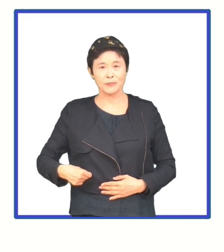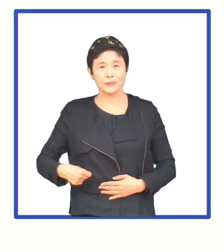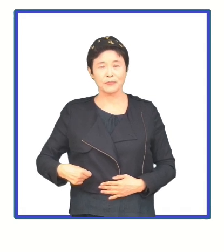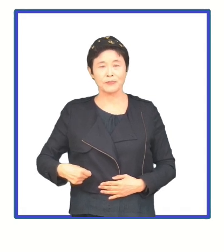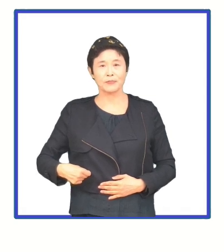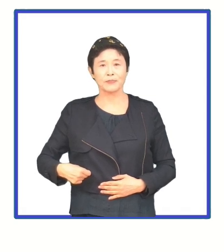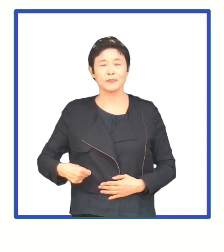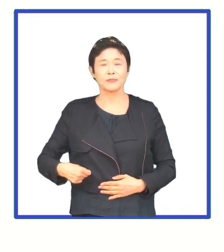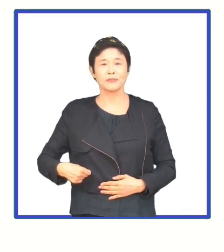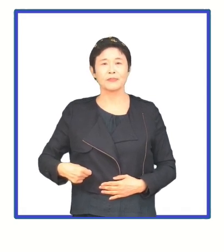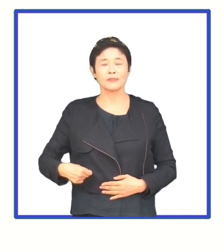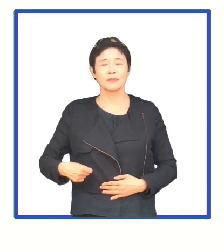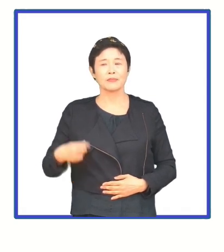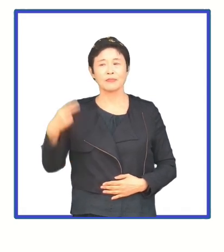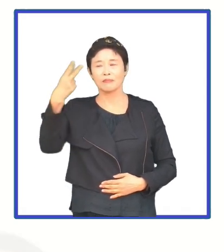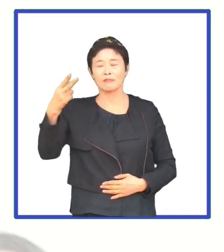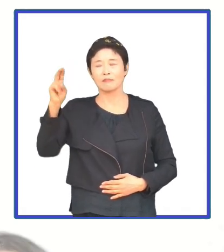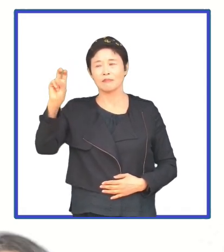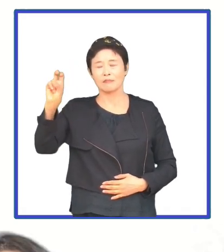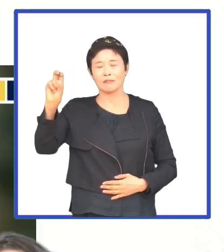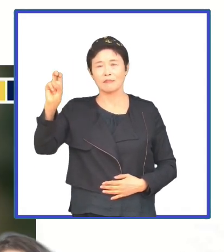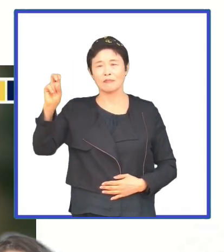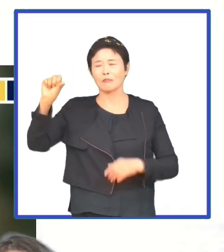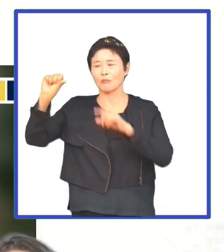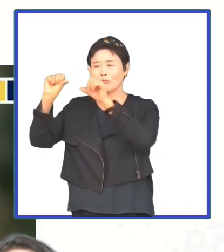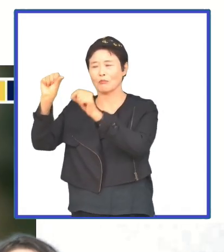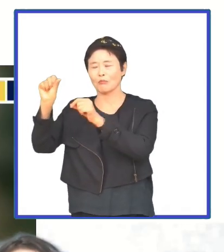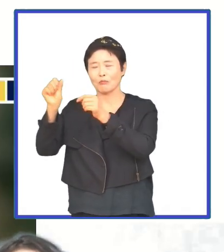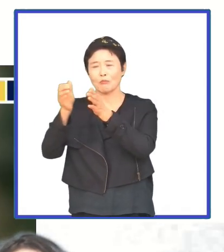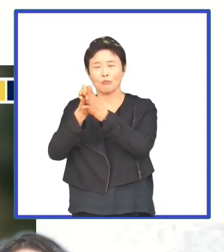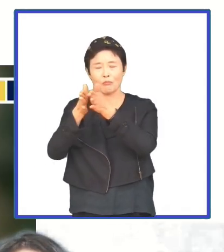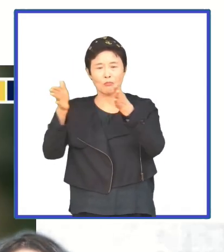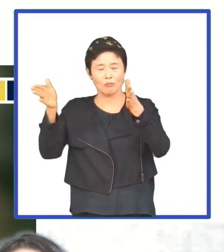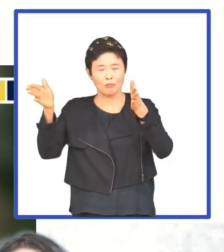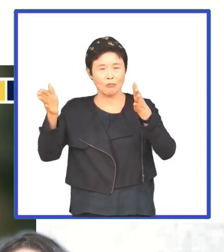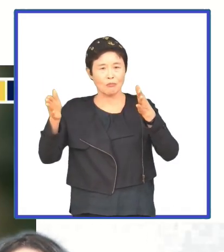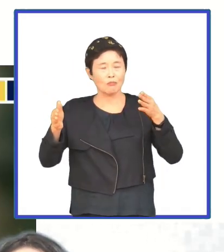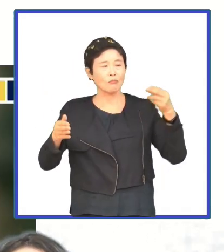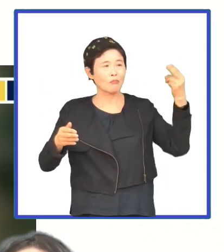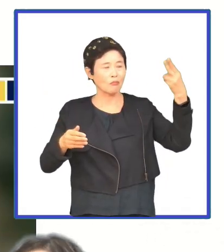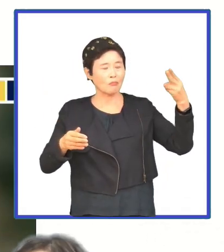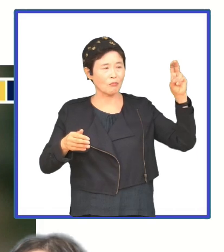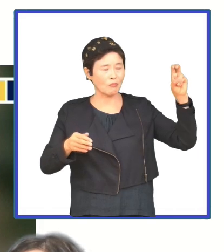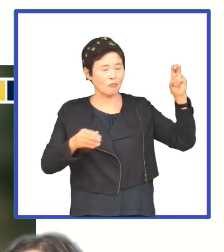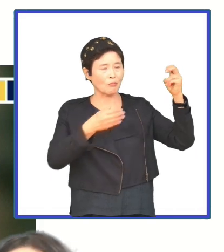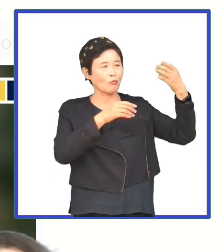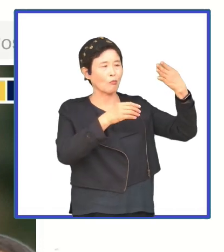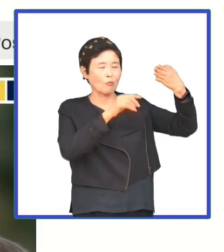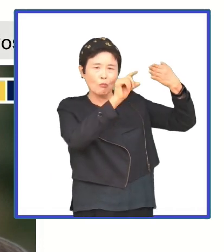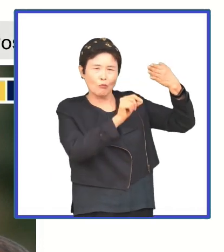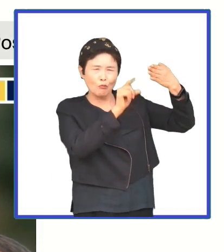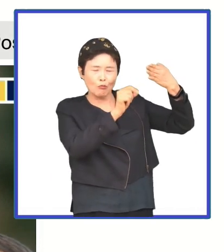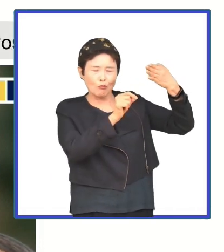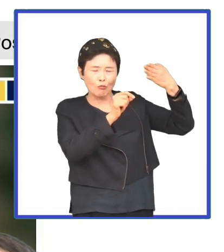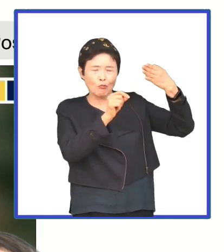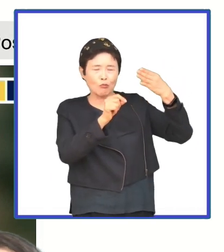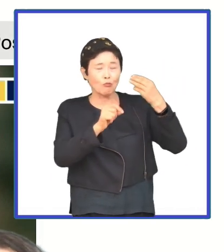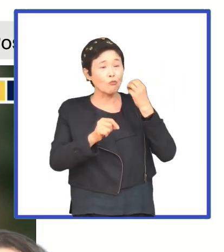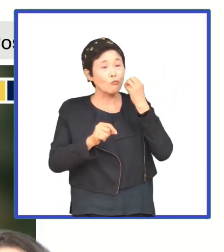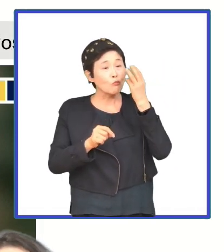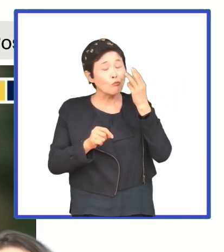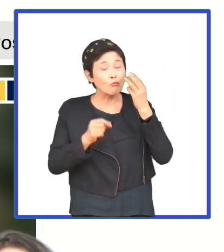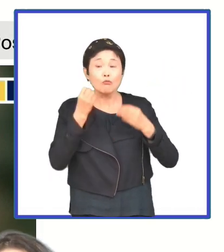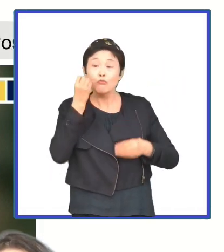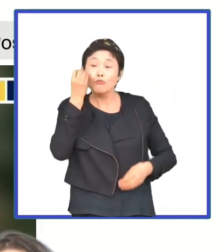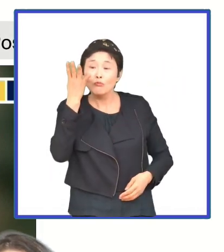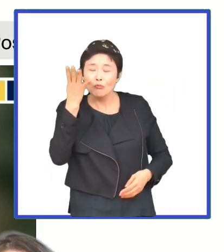2020년 5월에 시작된 이 홍수가 2020년 9월까지 무려 3개월 내지 4개월에